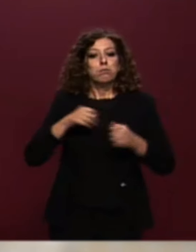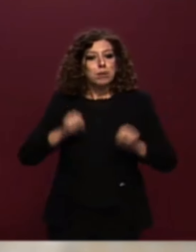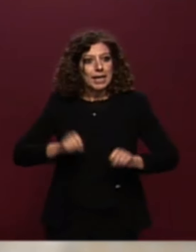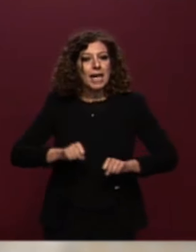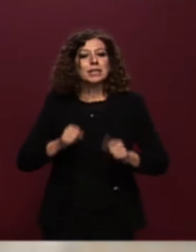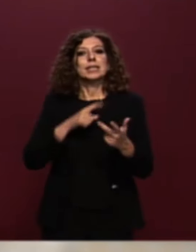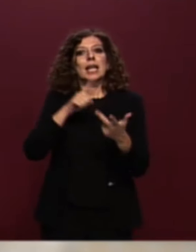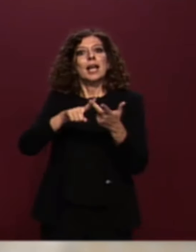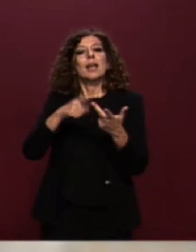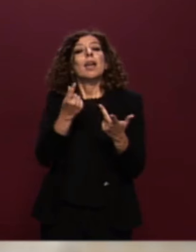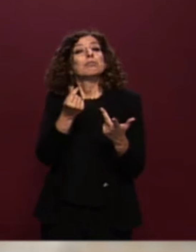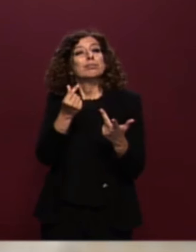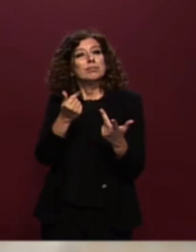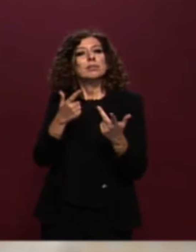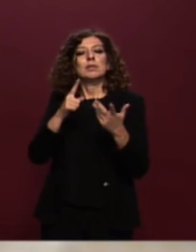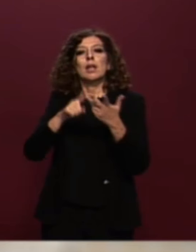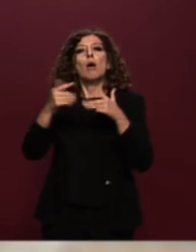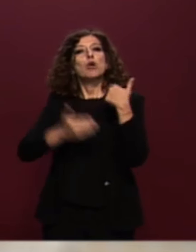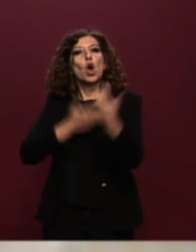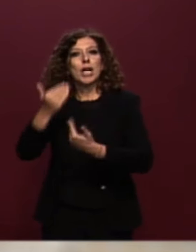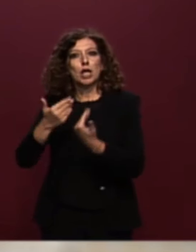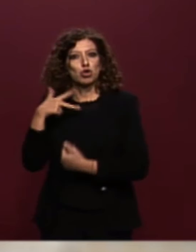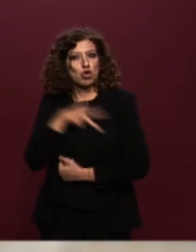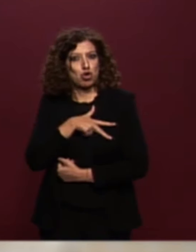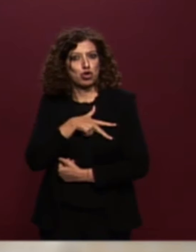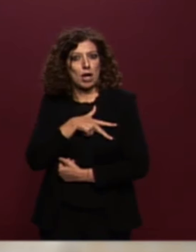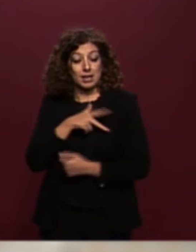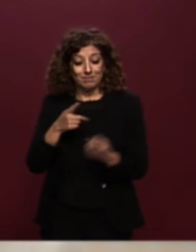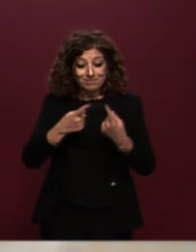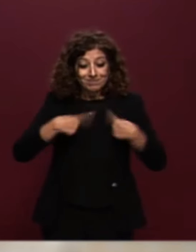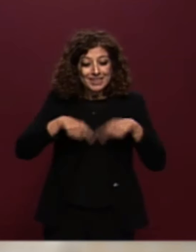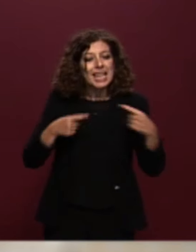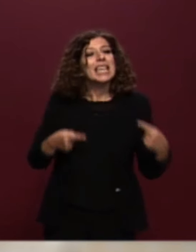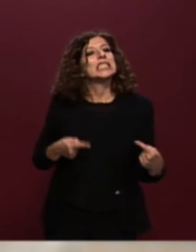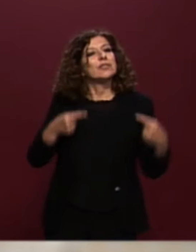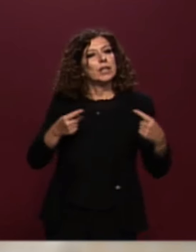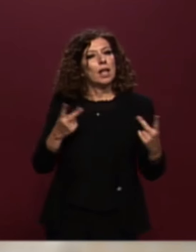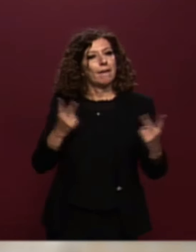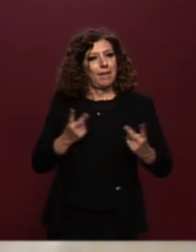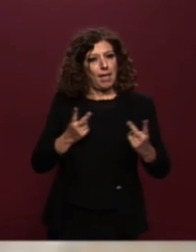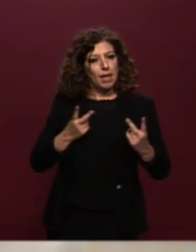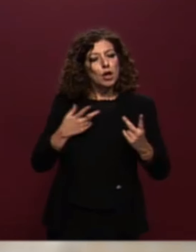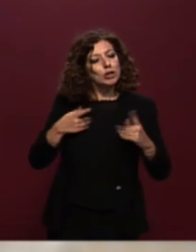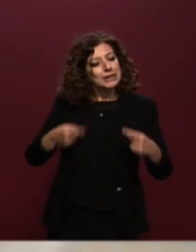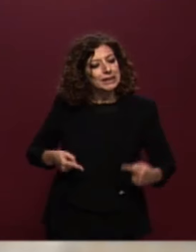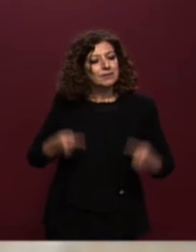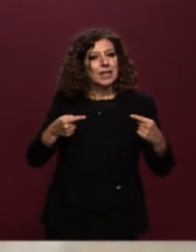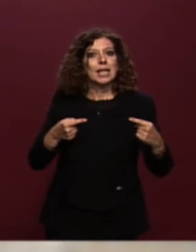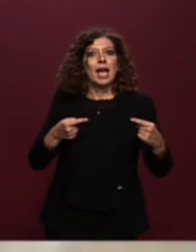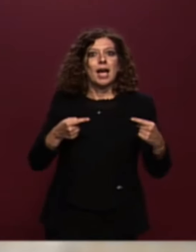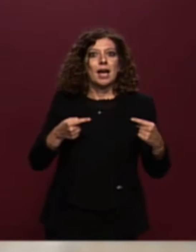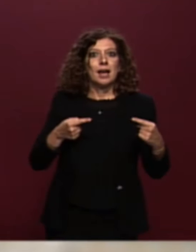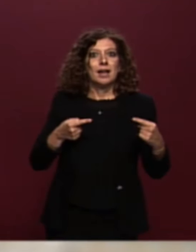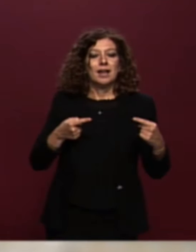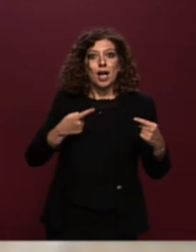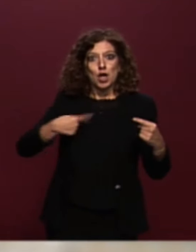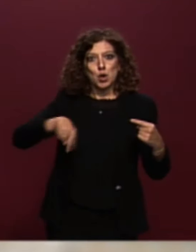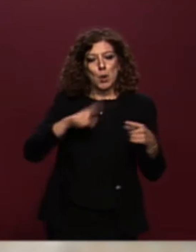progresso sociale. È una sfida che ci deve vedere